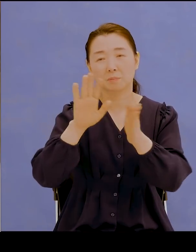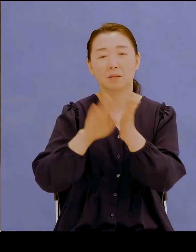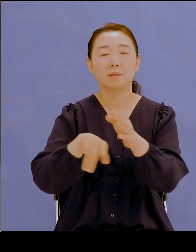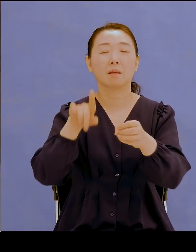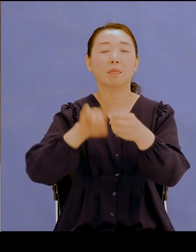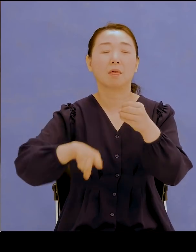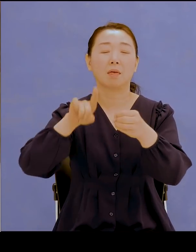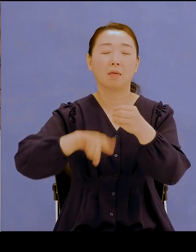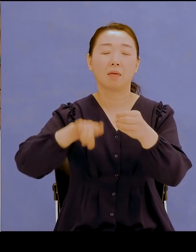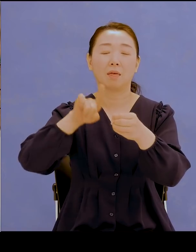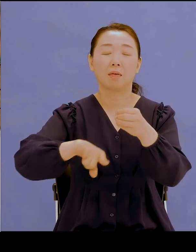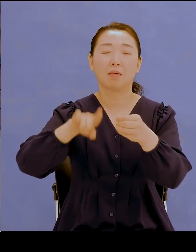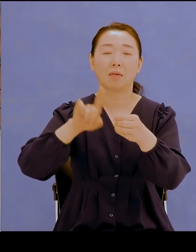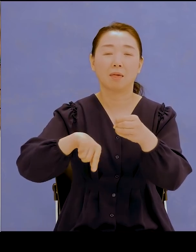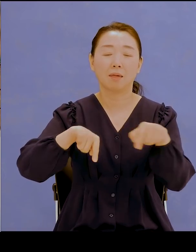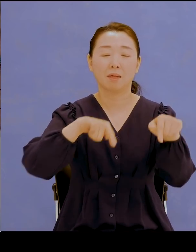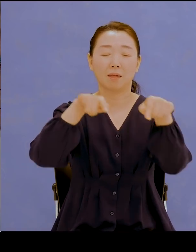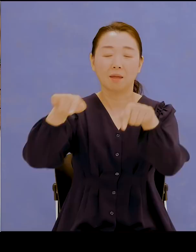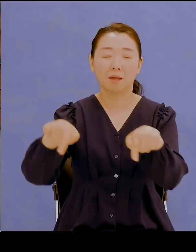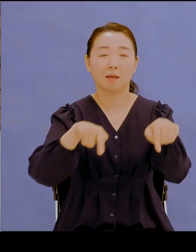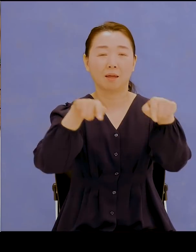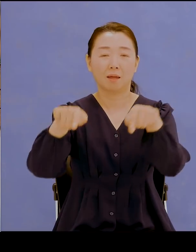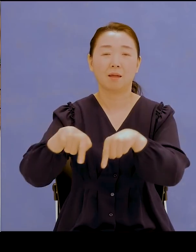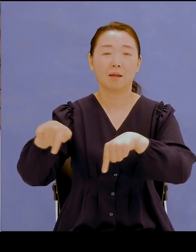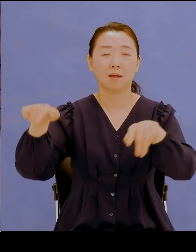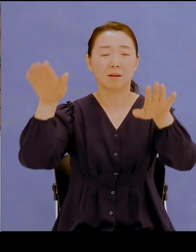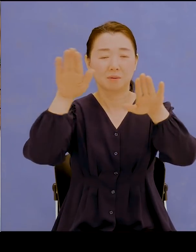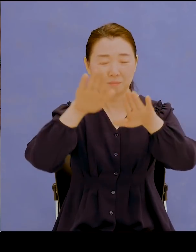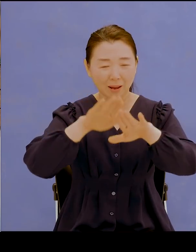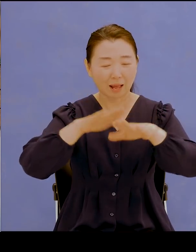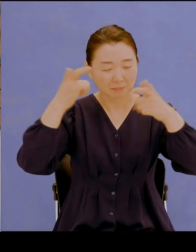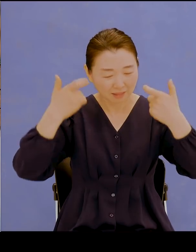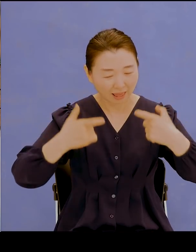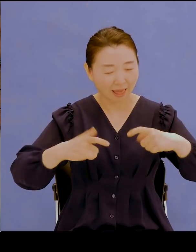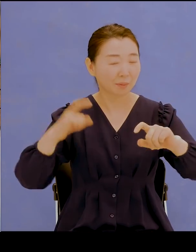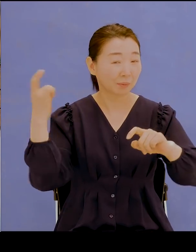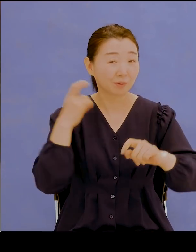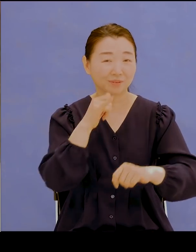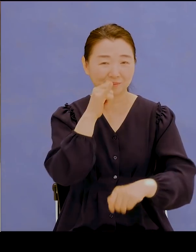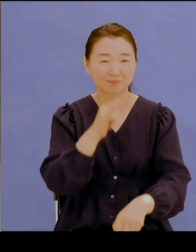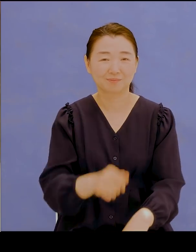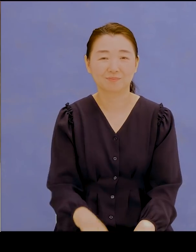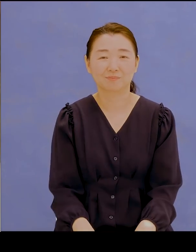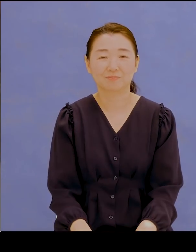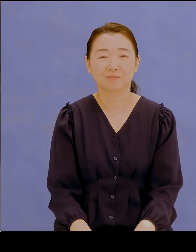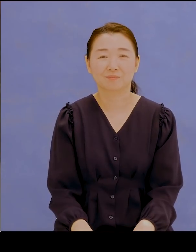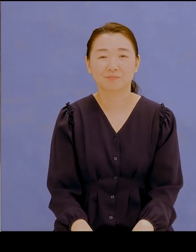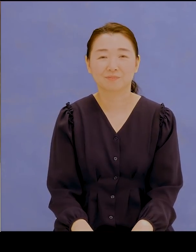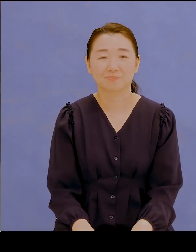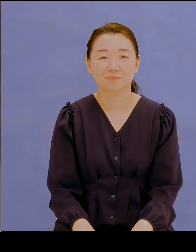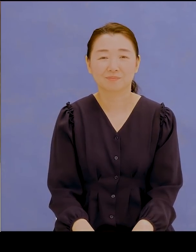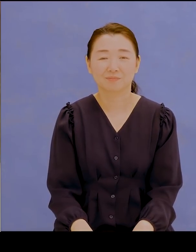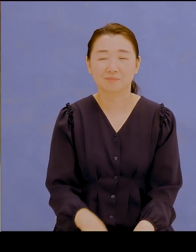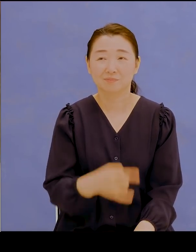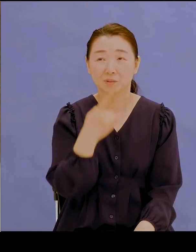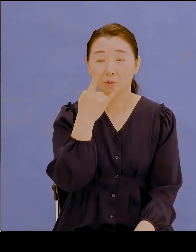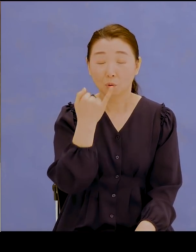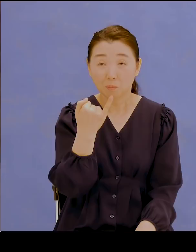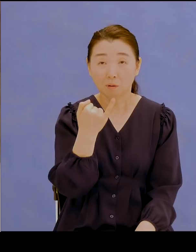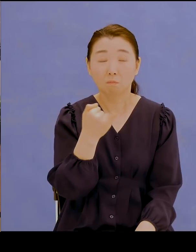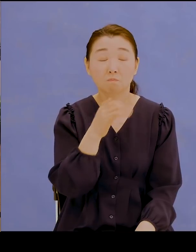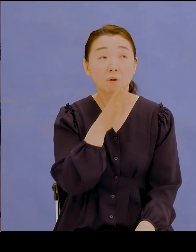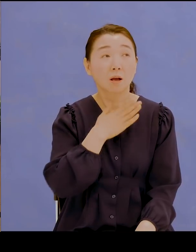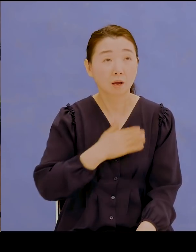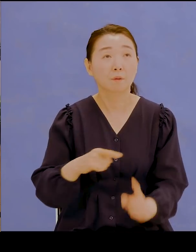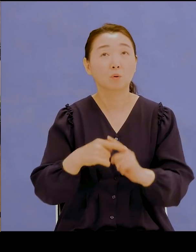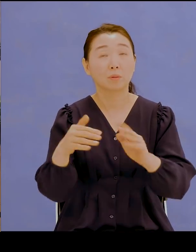같은 그걸 아빠가 카세트에 이렇게 틀어갖고 밤새 그게 목탁 소리가 울렸던 기억이 나요. 네. 근데 엄마가 바로 자기가